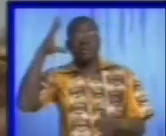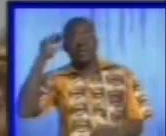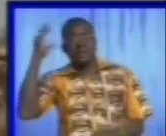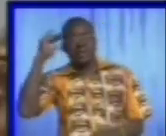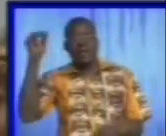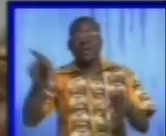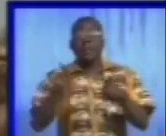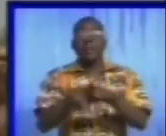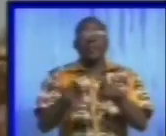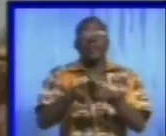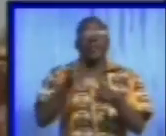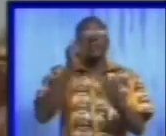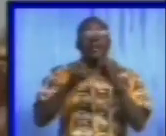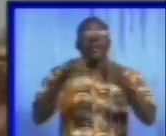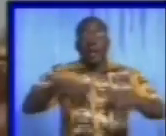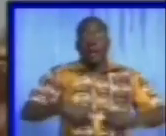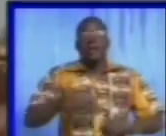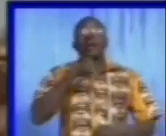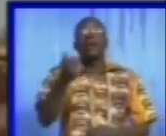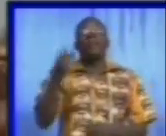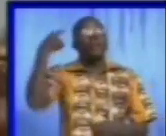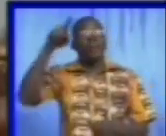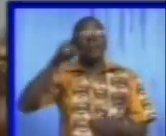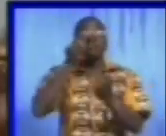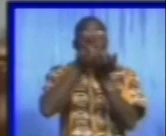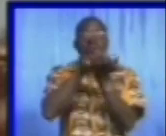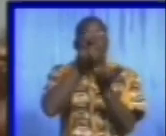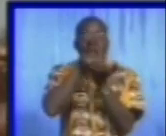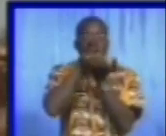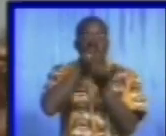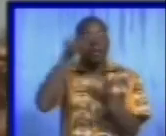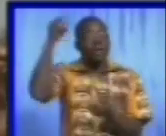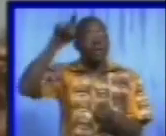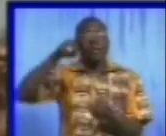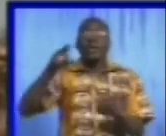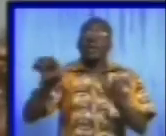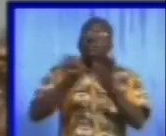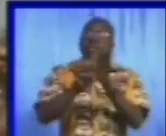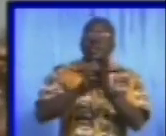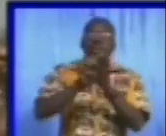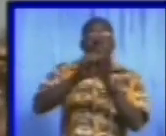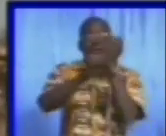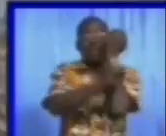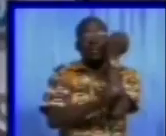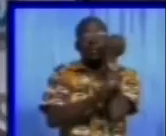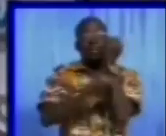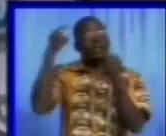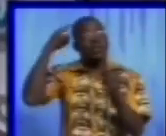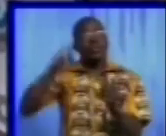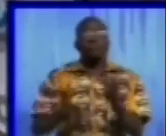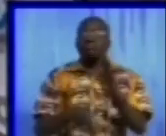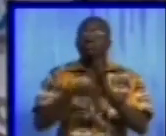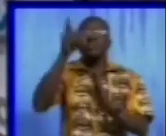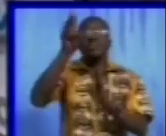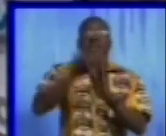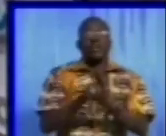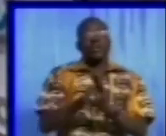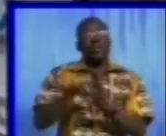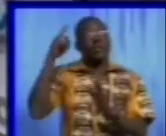n'élève pas le dindon chez lui, qu'il copie l'exemple du sanglier pour vulgariser cette